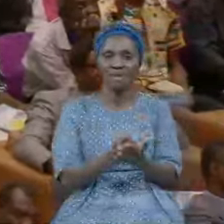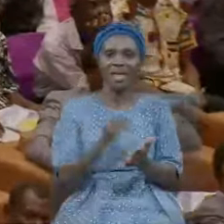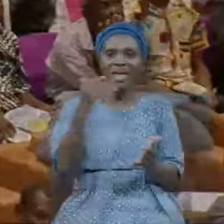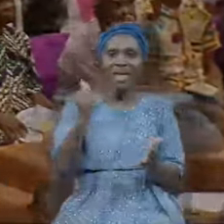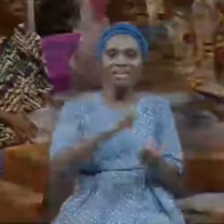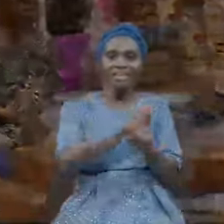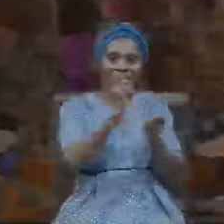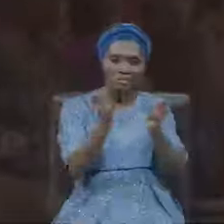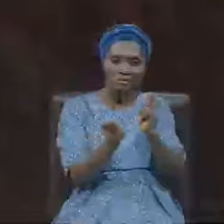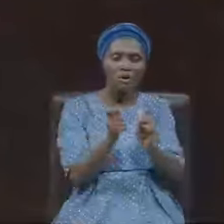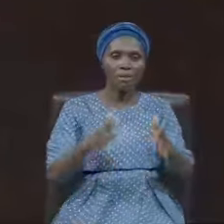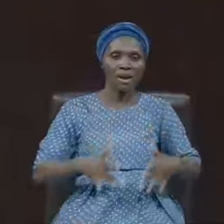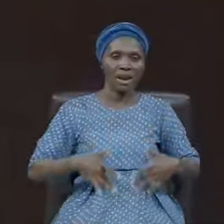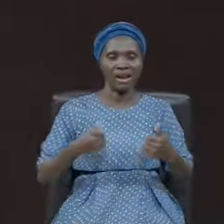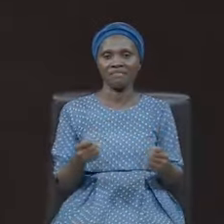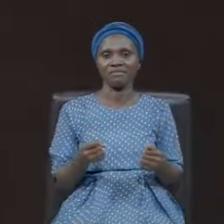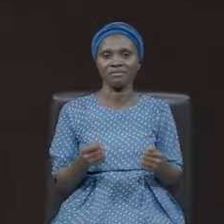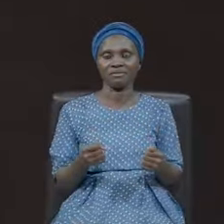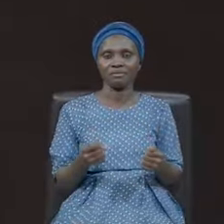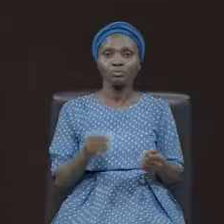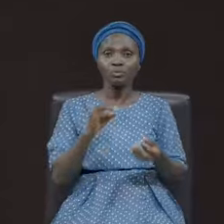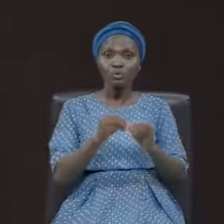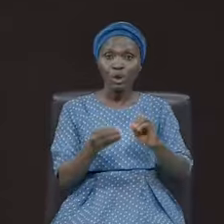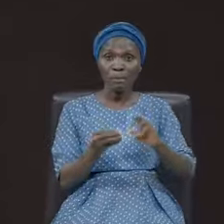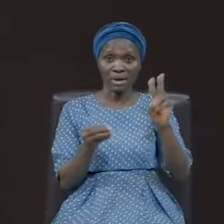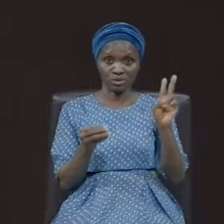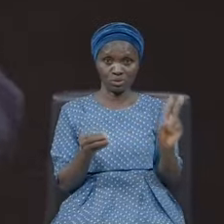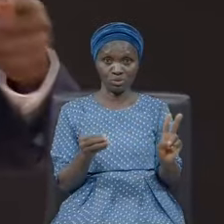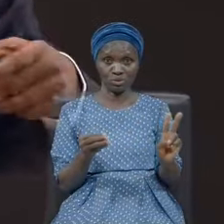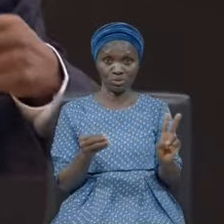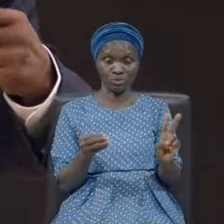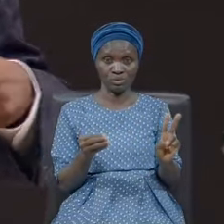vie transparente. Allons à la deuxième partie, nous allons voir.